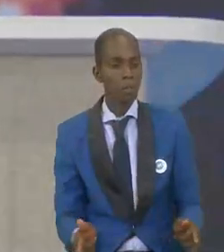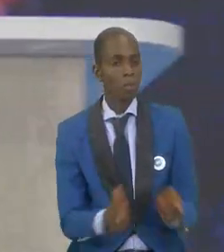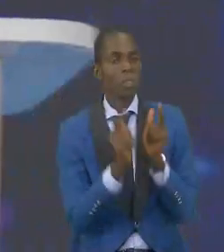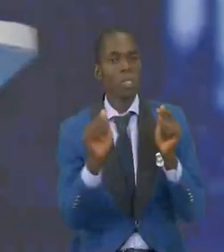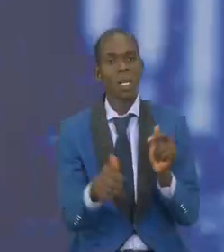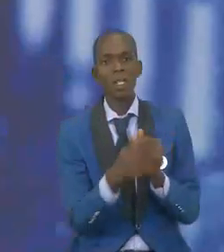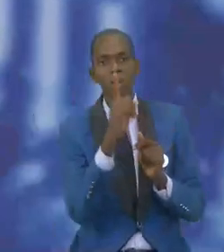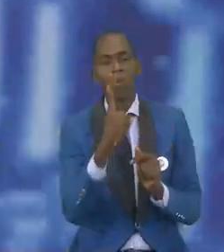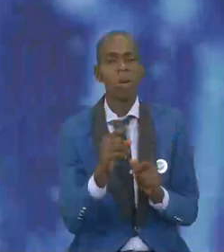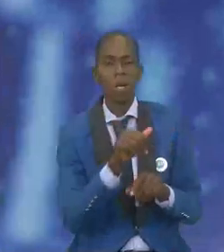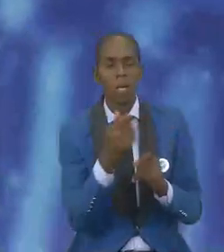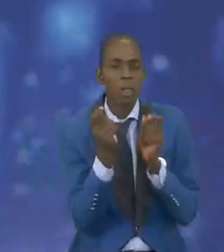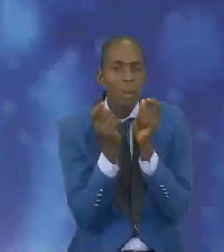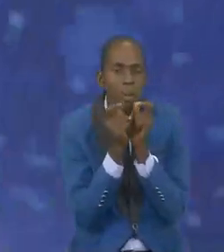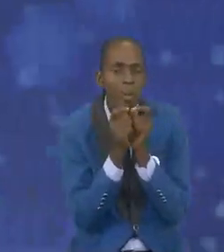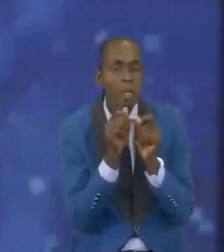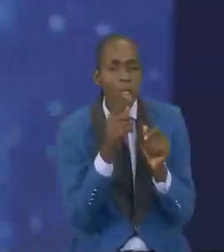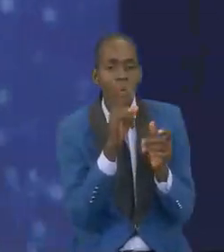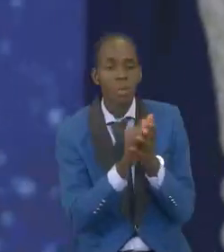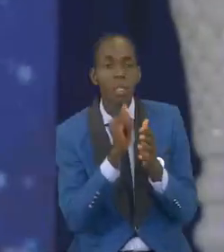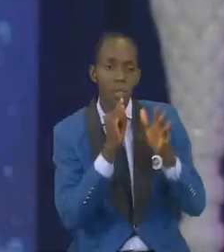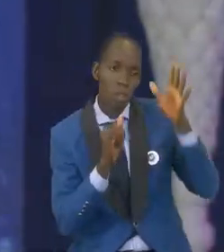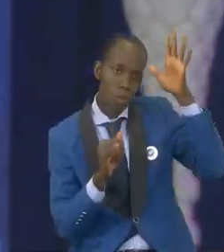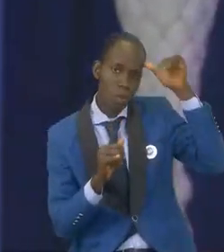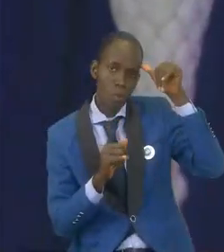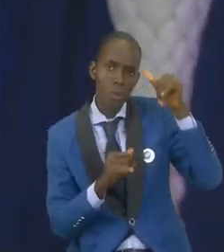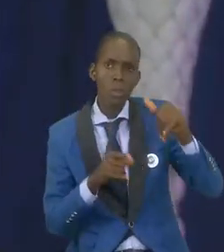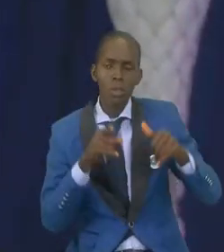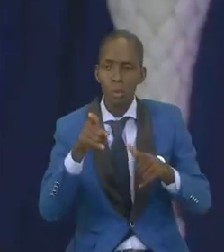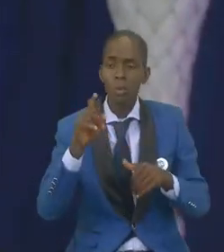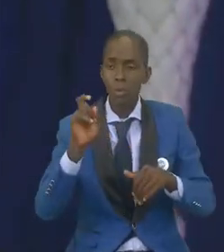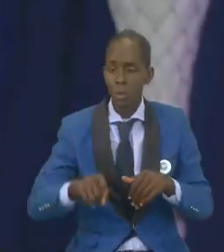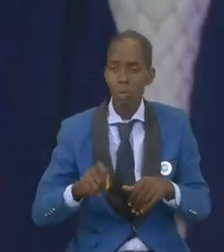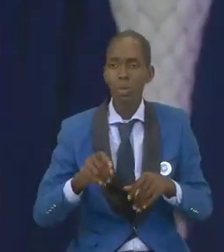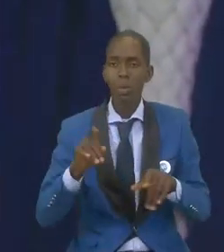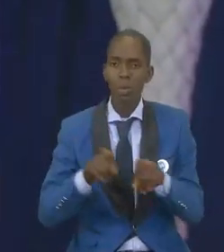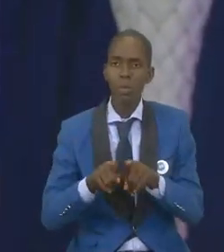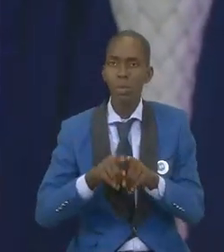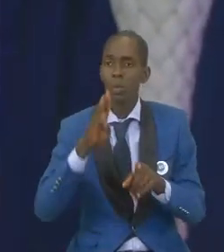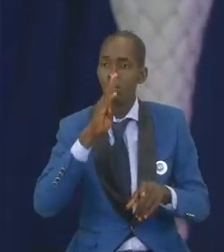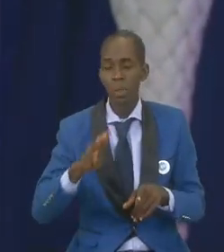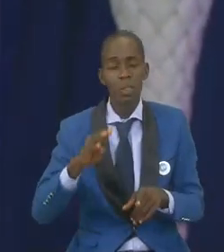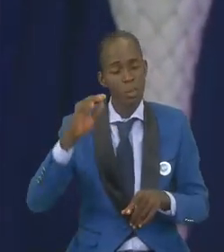et s'il rencontre quelqu'un toute personne qui complot dans le monde têtu